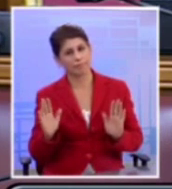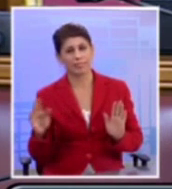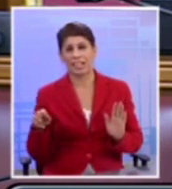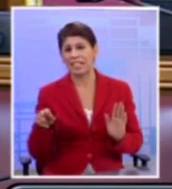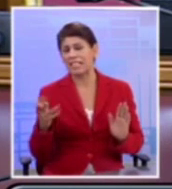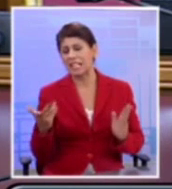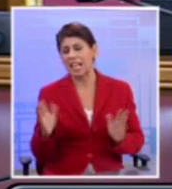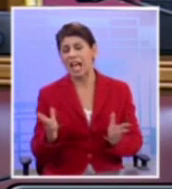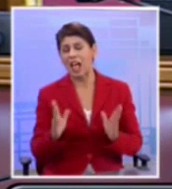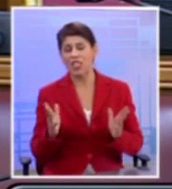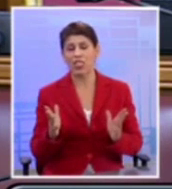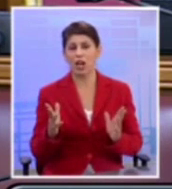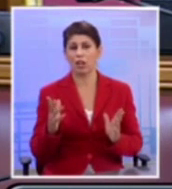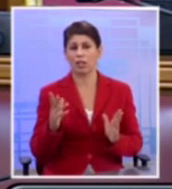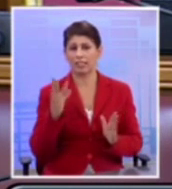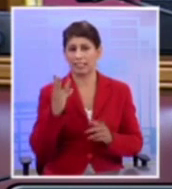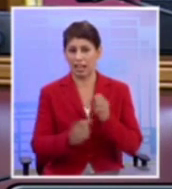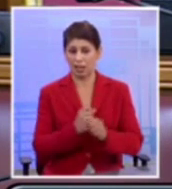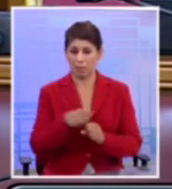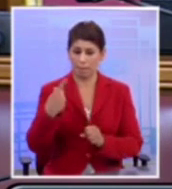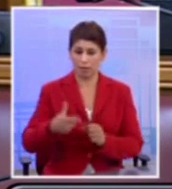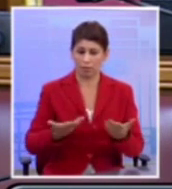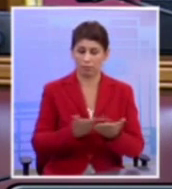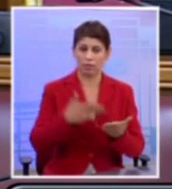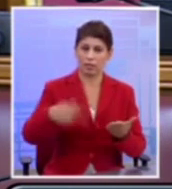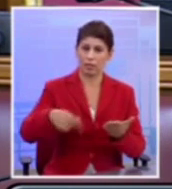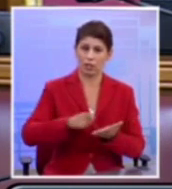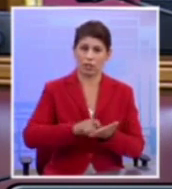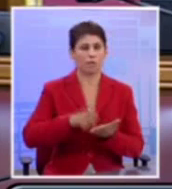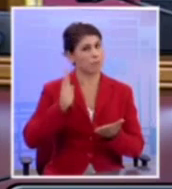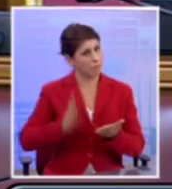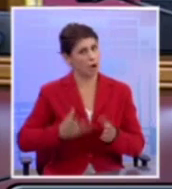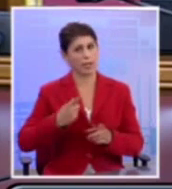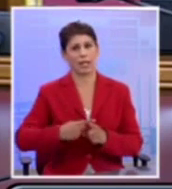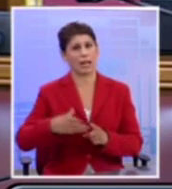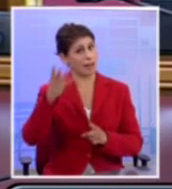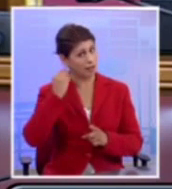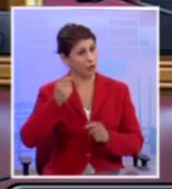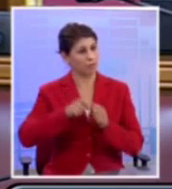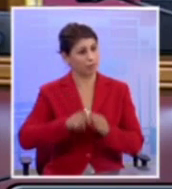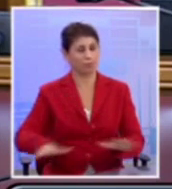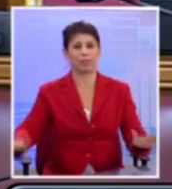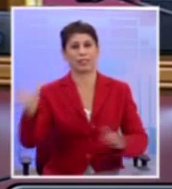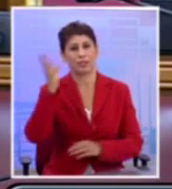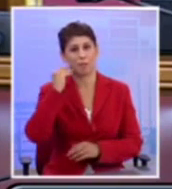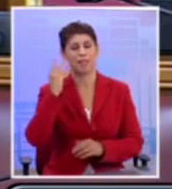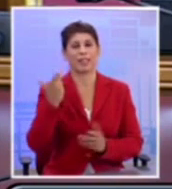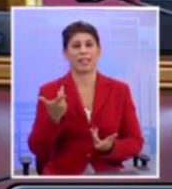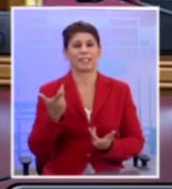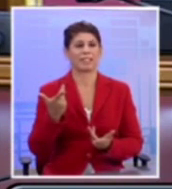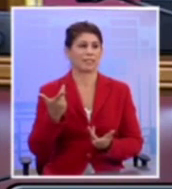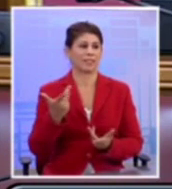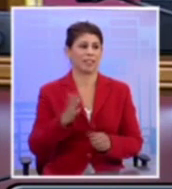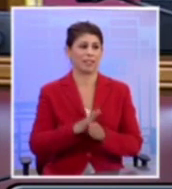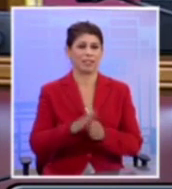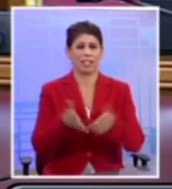σχεδόν 3 χρόνια από όταν το καταθέσατε στη δικογραφία μπορεί και ο ελληνικός λαός να το μάθει, γιατί αρκετά με